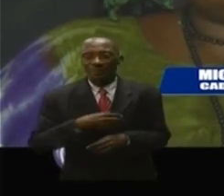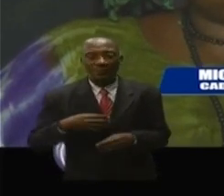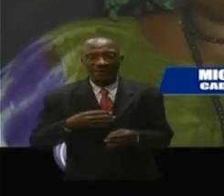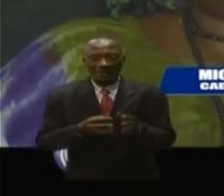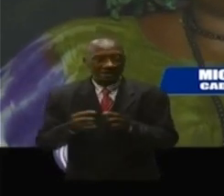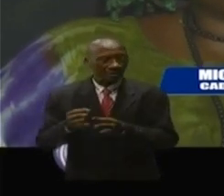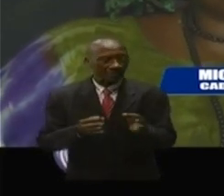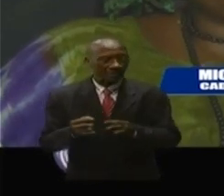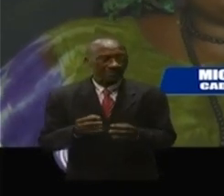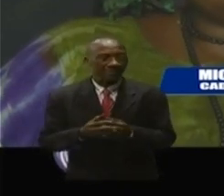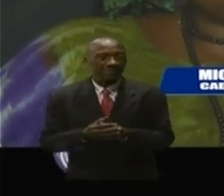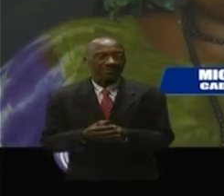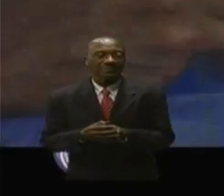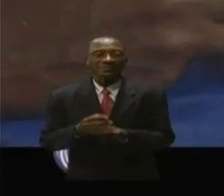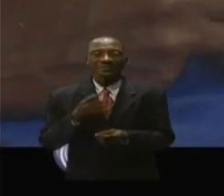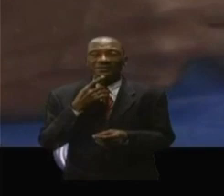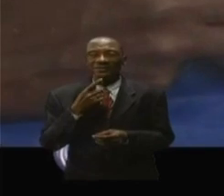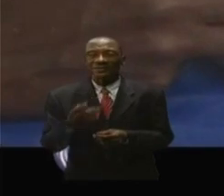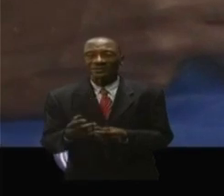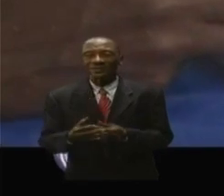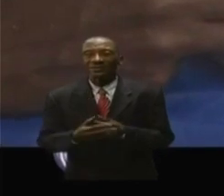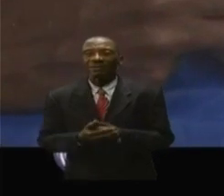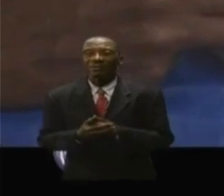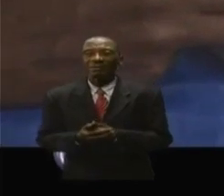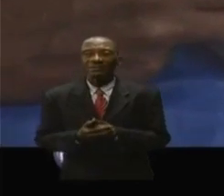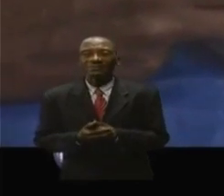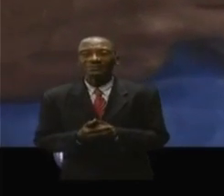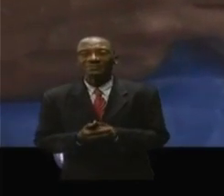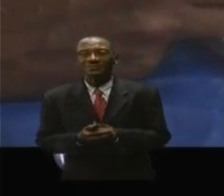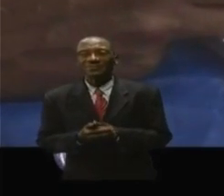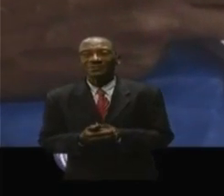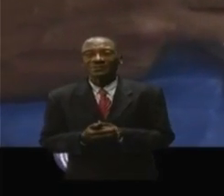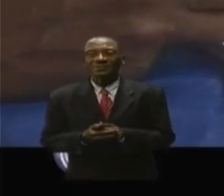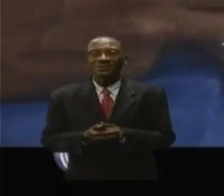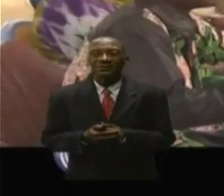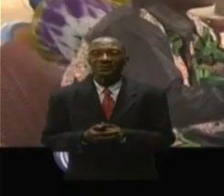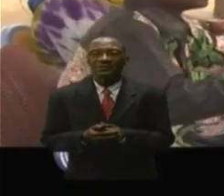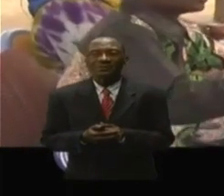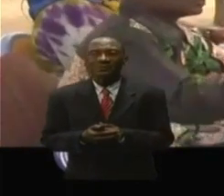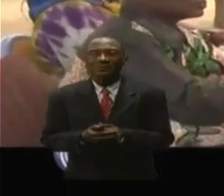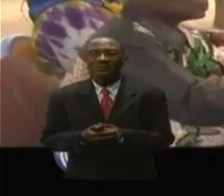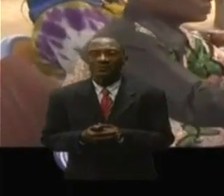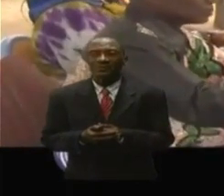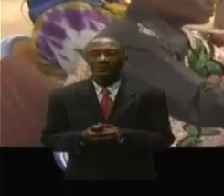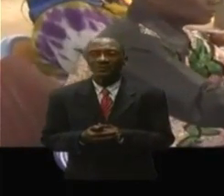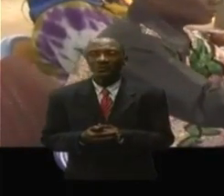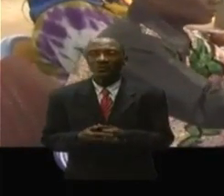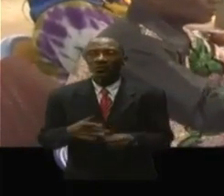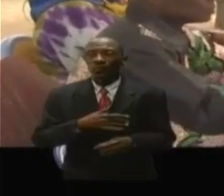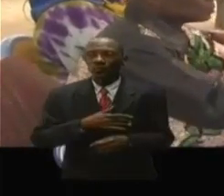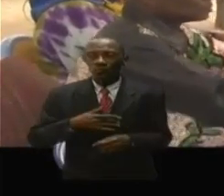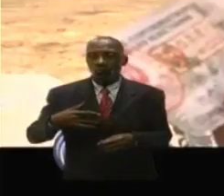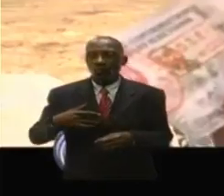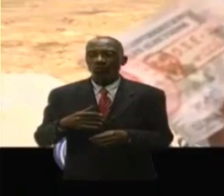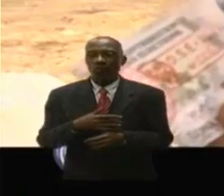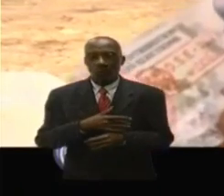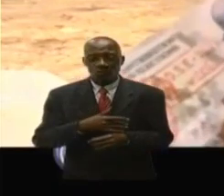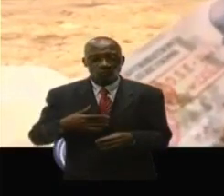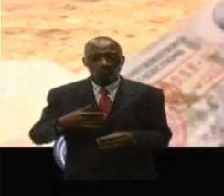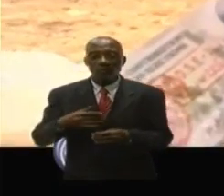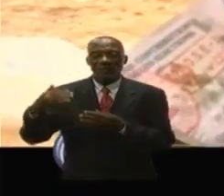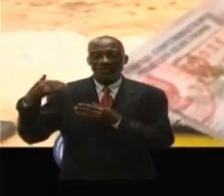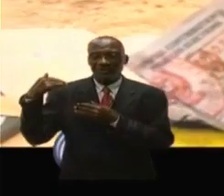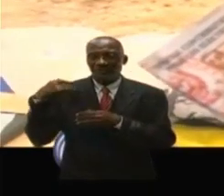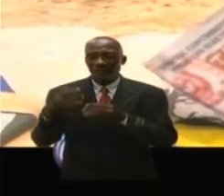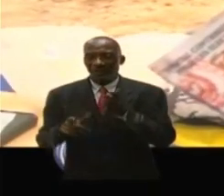2023-2024. Chez nous au Palou, nous cotisons chaque fin du mois. Nous avons des cotisations annuelles et mensuelles dans chaque province.